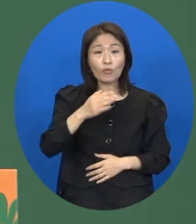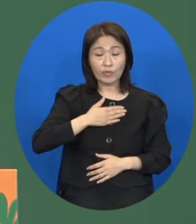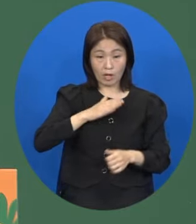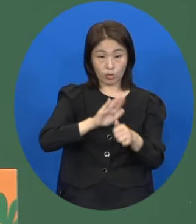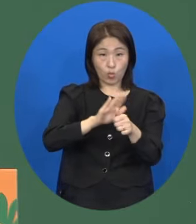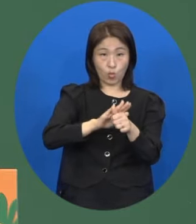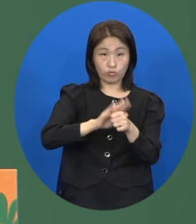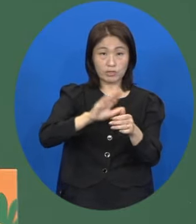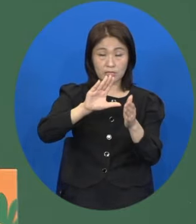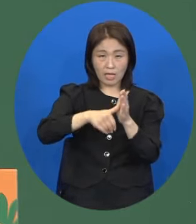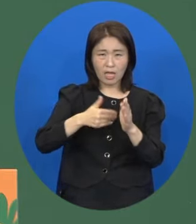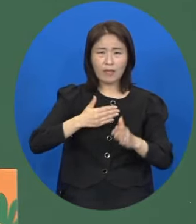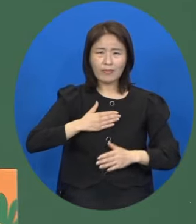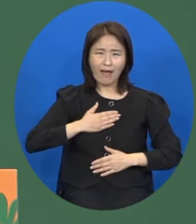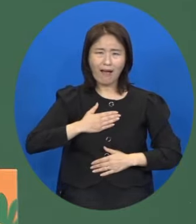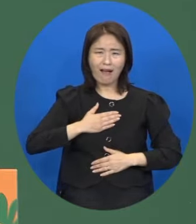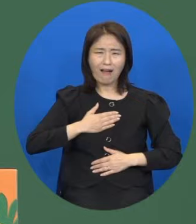성장합니다.